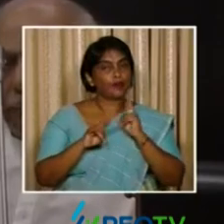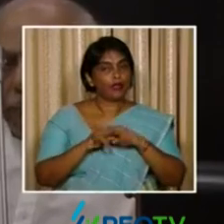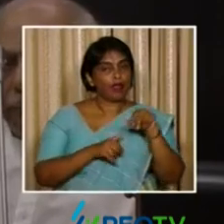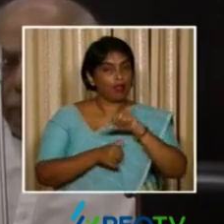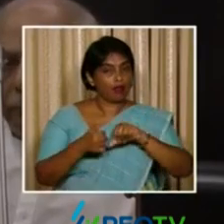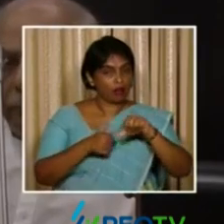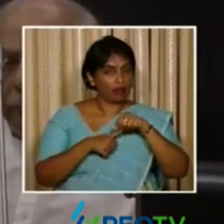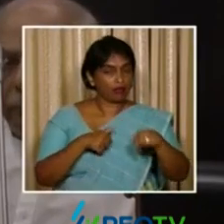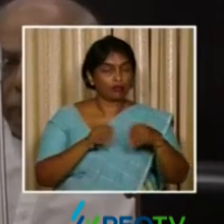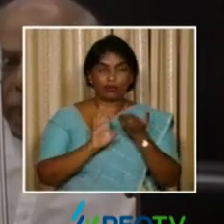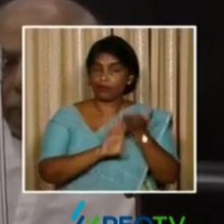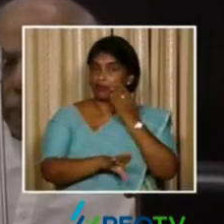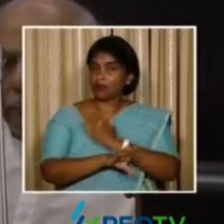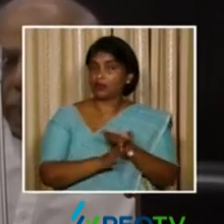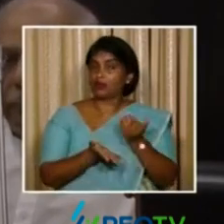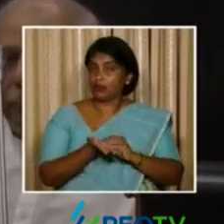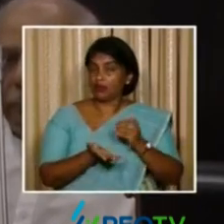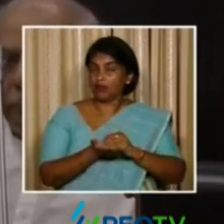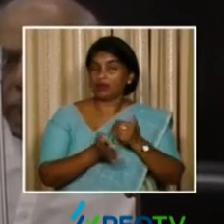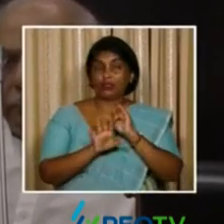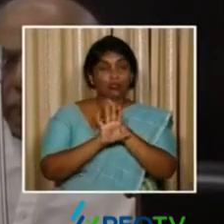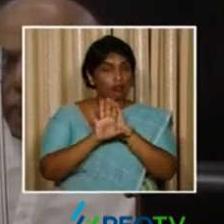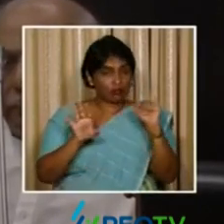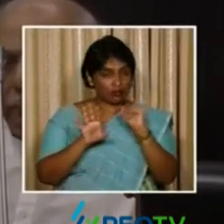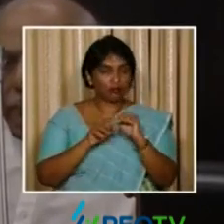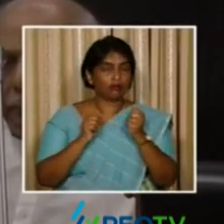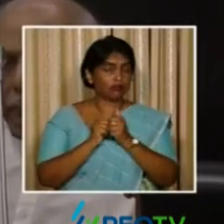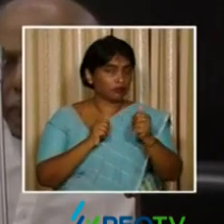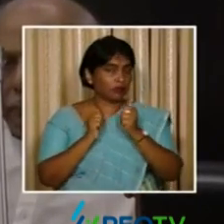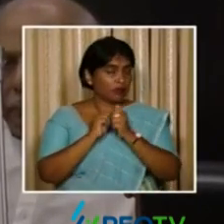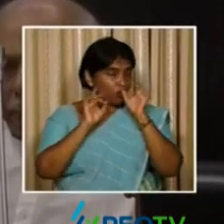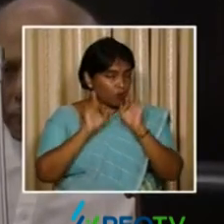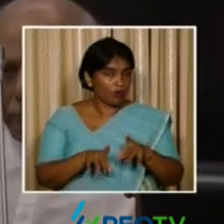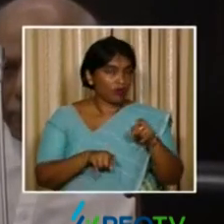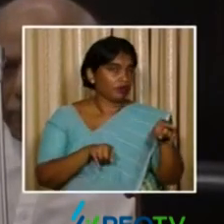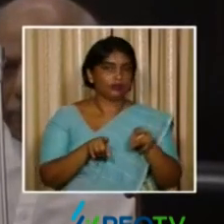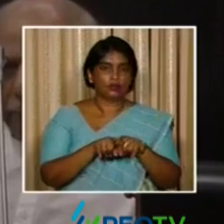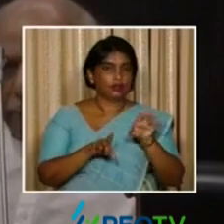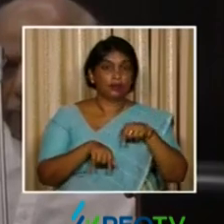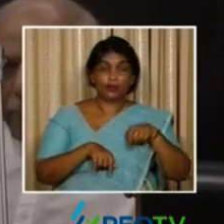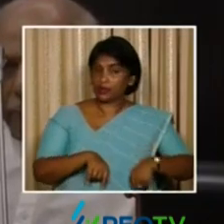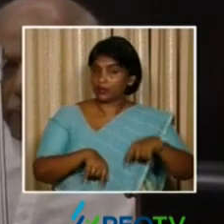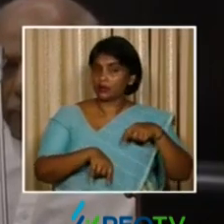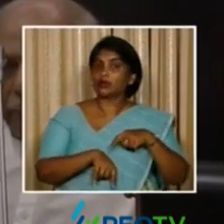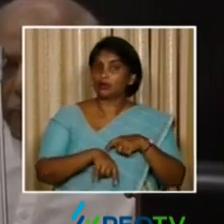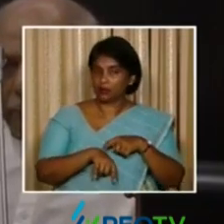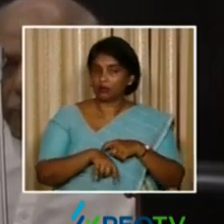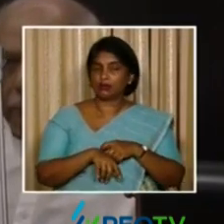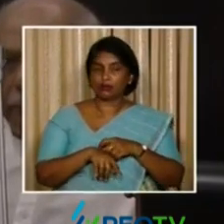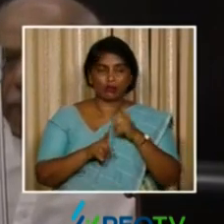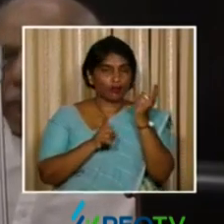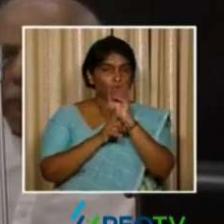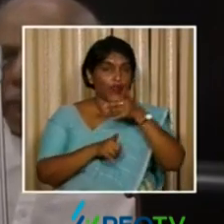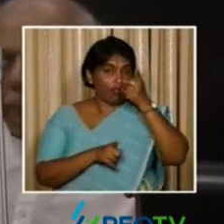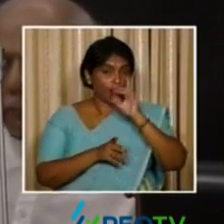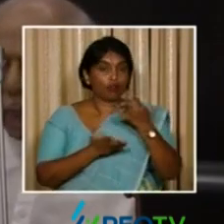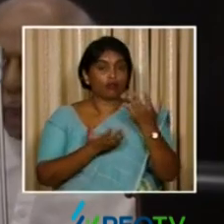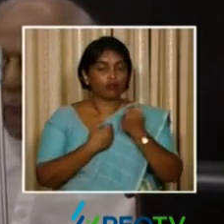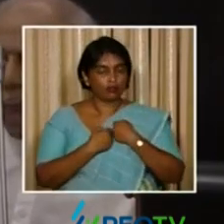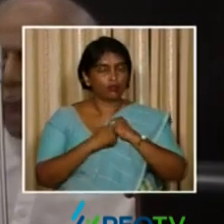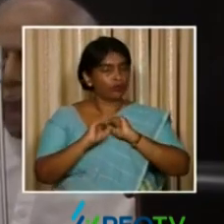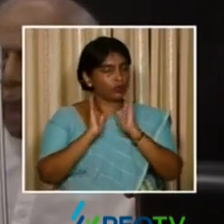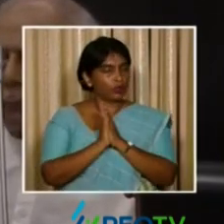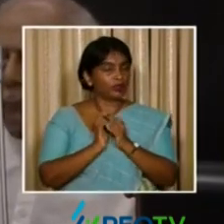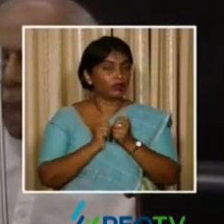குழப்ப நினைப்பவர்களுக்கு எதிராக அரசாங்கம் கடுமையான நடவடிக்கைகளை எடுக்கும். இதேவேளை தற்போது டாலருக்கு நிகராக ரூபாவின் பெறுமதி